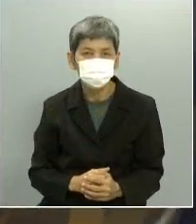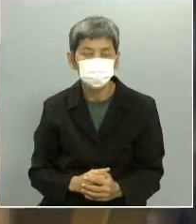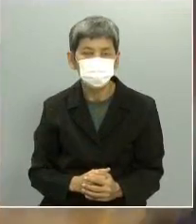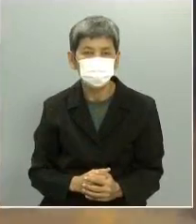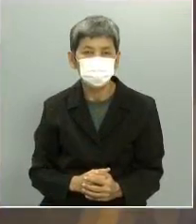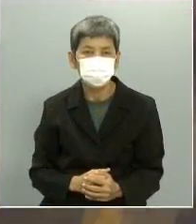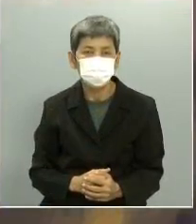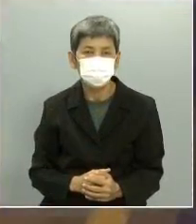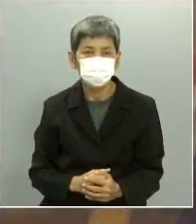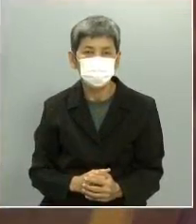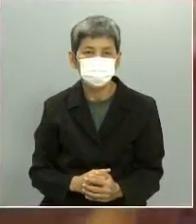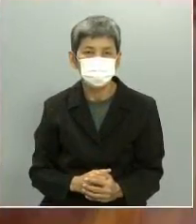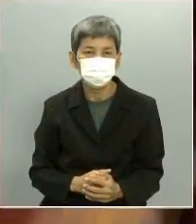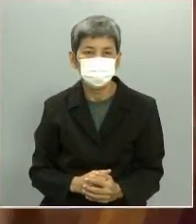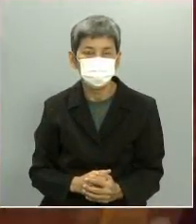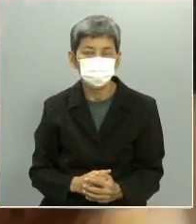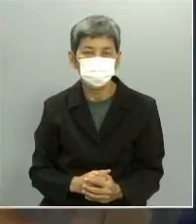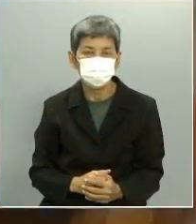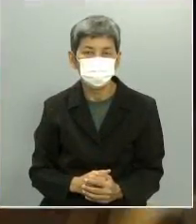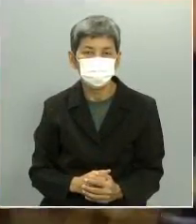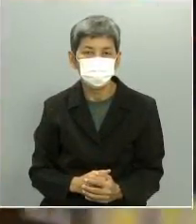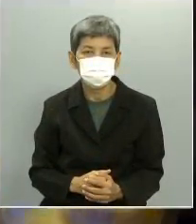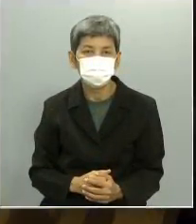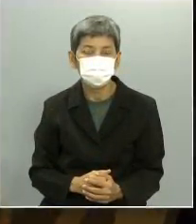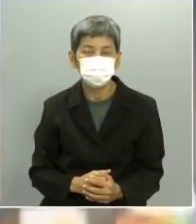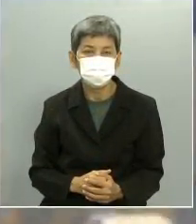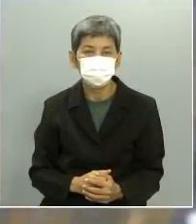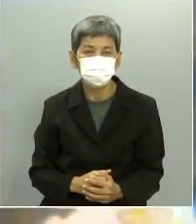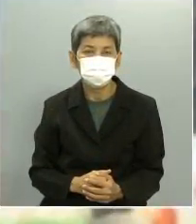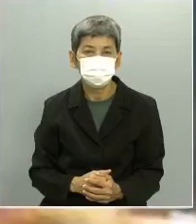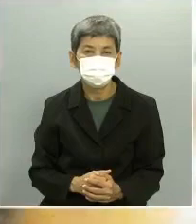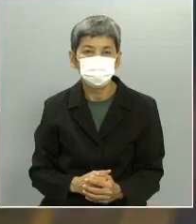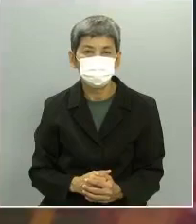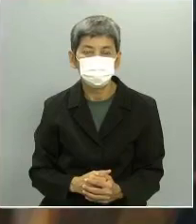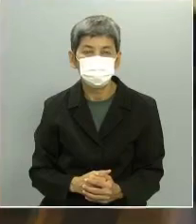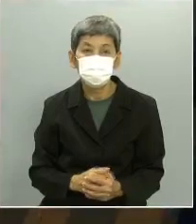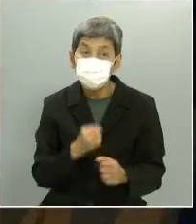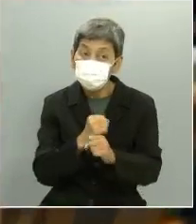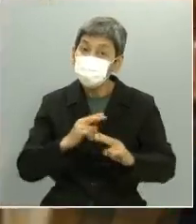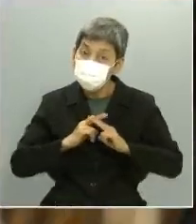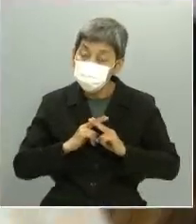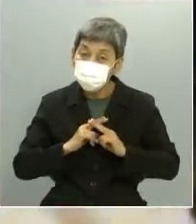ายไข่มุกกระทะ ขายดีไหม ขายไม่ได้ดู ทำเองเหรอเนี่ย